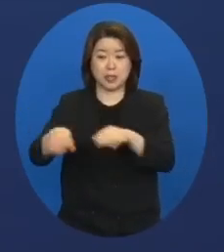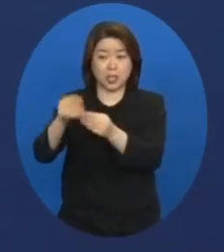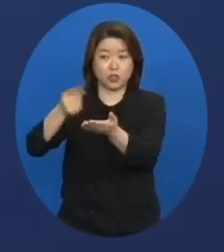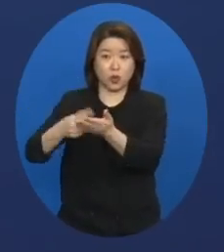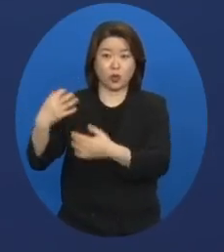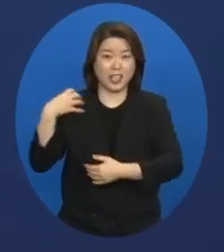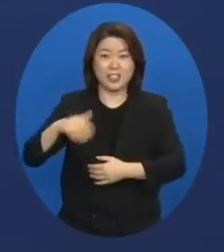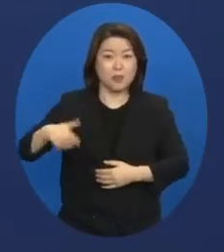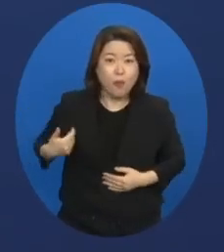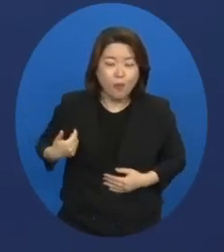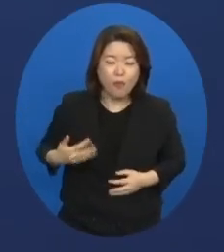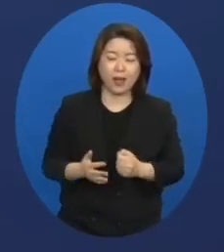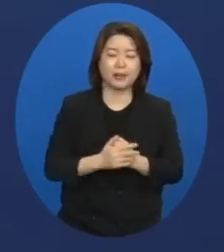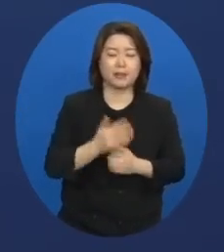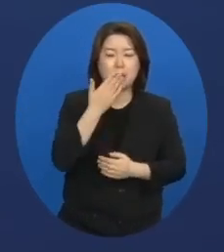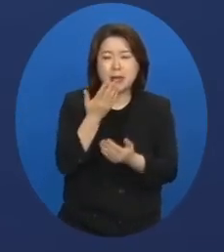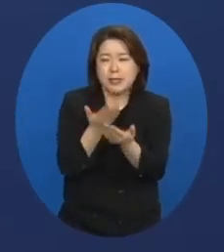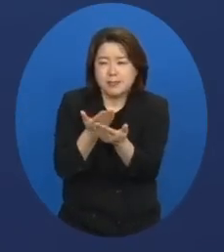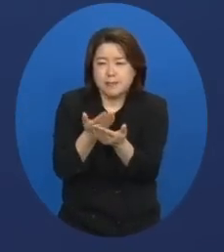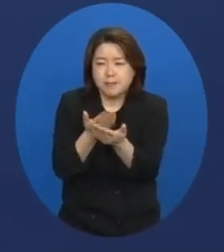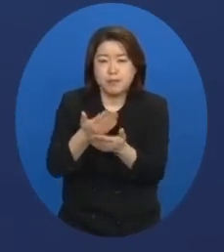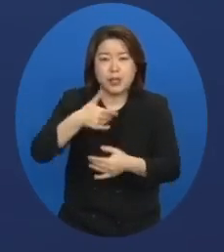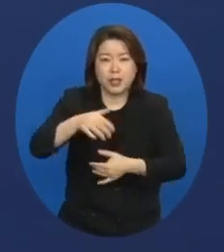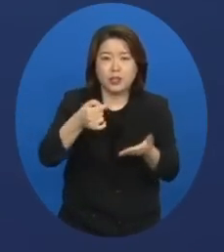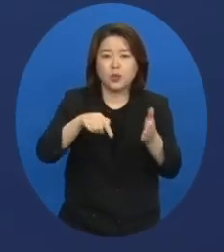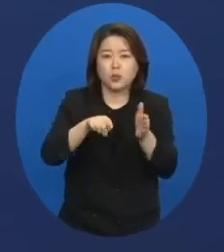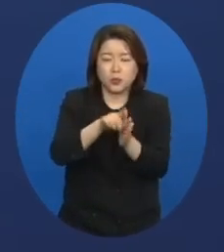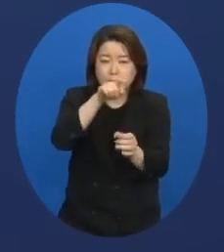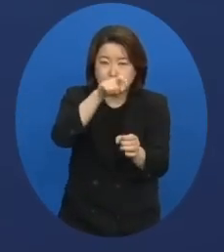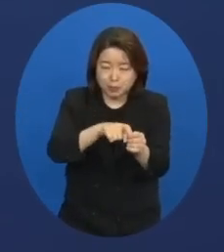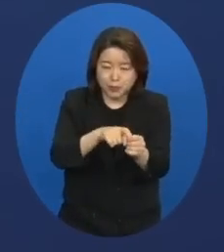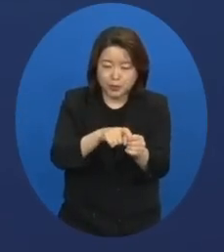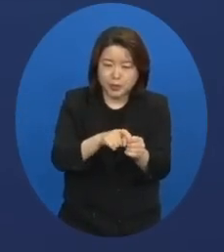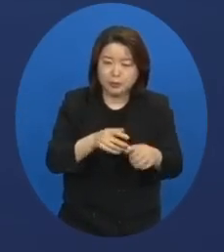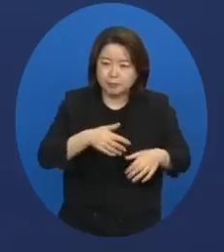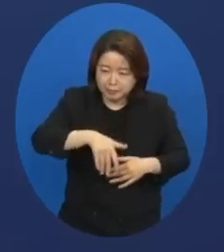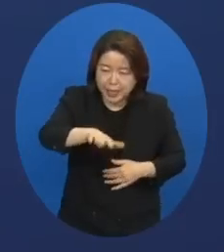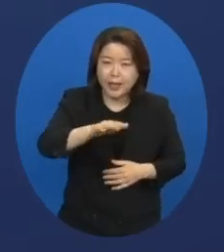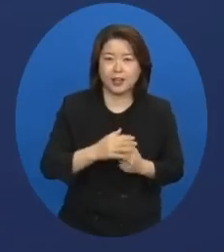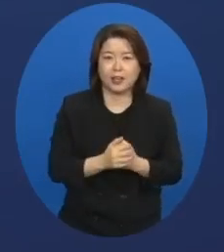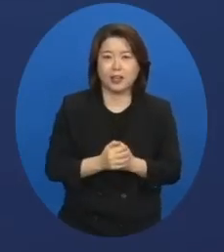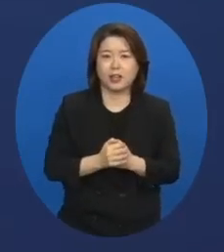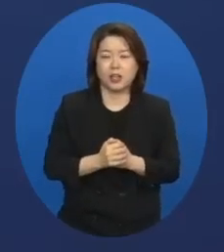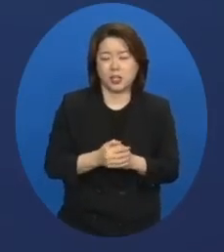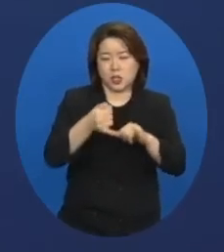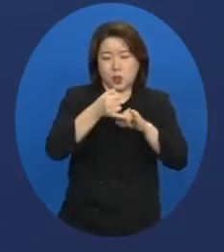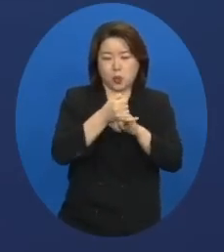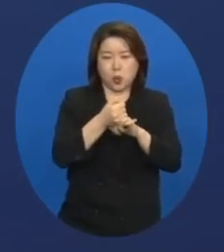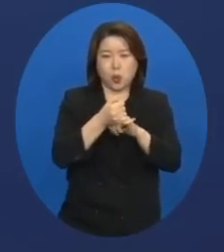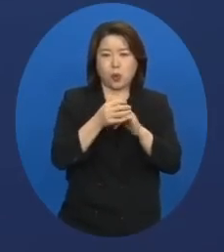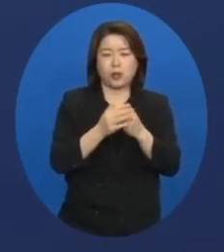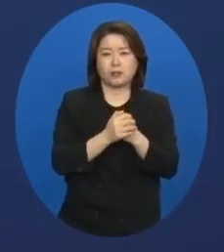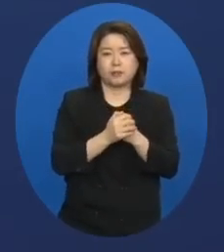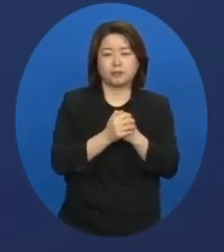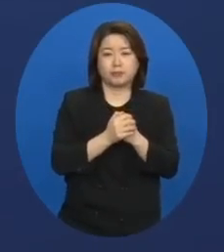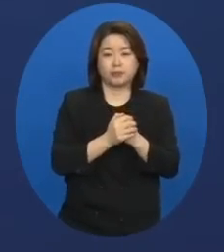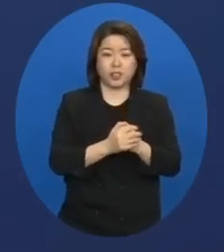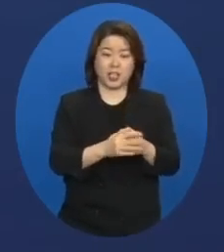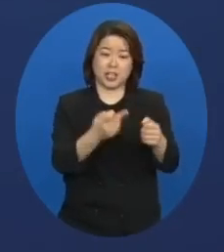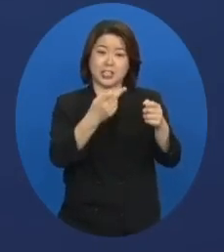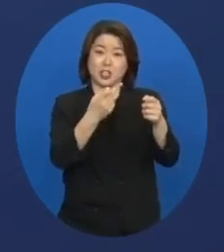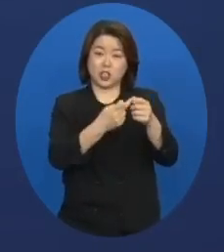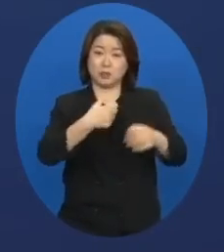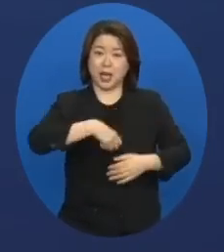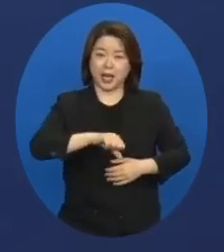그 식량을 얻으려고 떠나게 되는데 반드시 베냐민을 데리고 가야 양식을 받아올 수